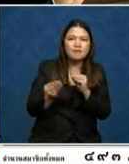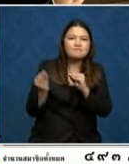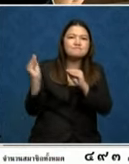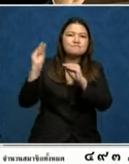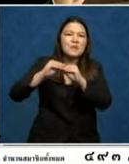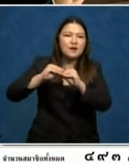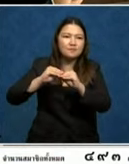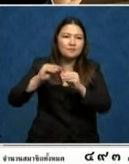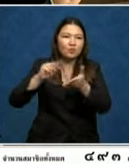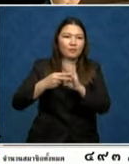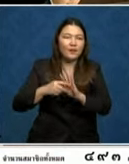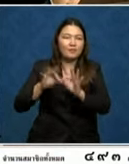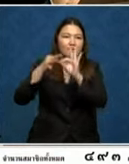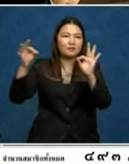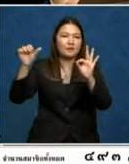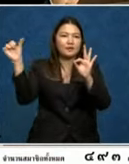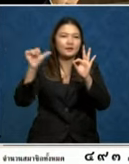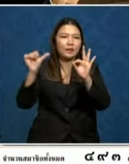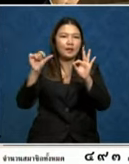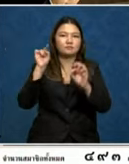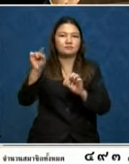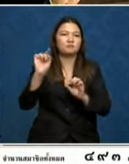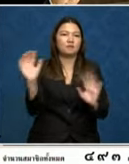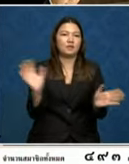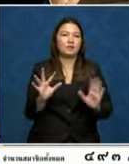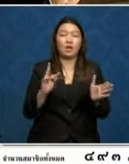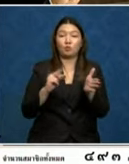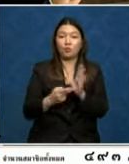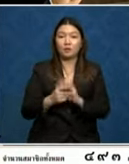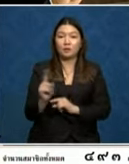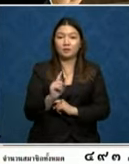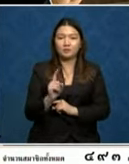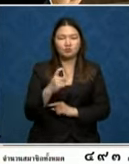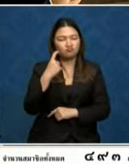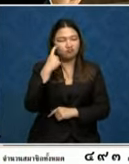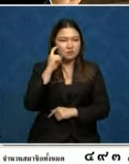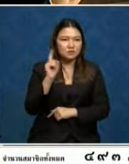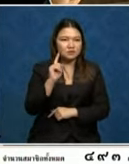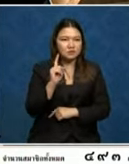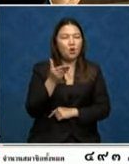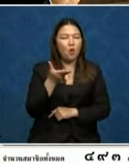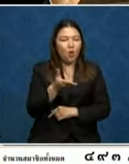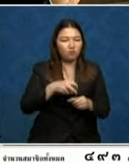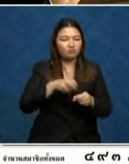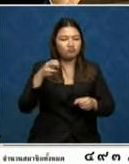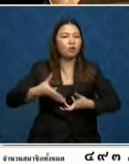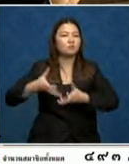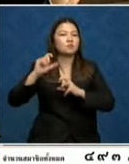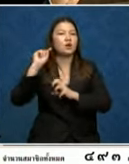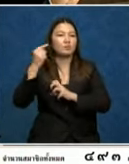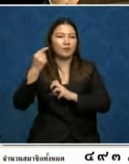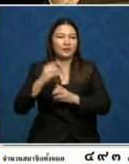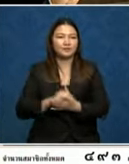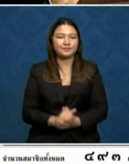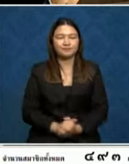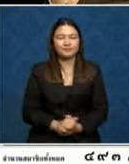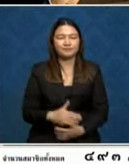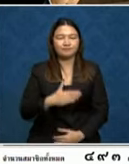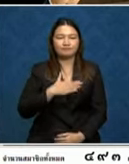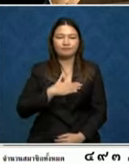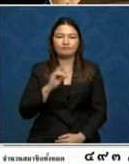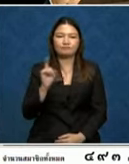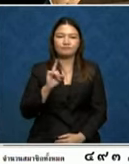ไม่ใช่เปนการแก้ไหลักการก็เลยจะตอง งามกบไป ปรบวงให่ผมเองมีความ